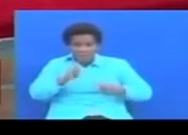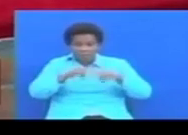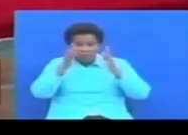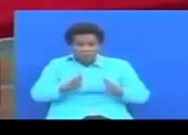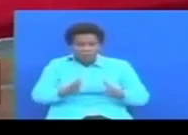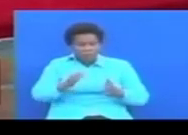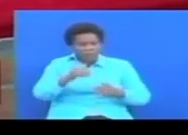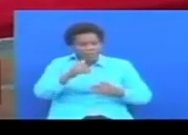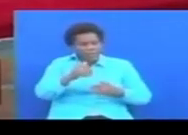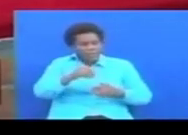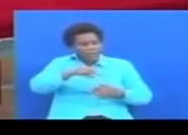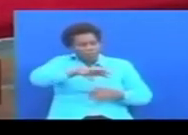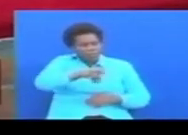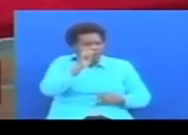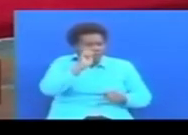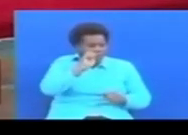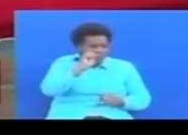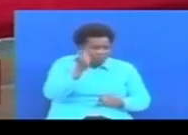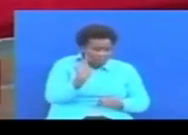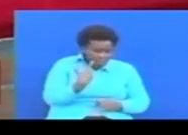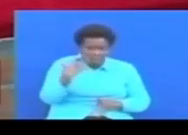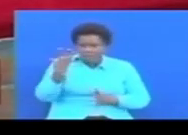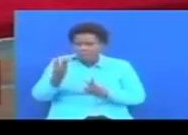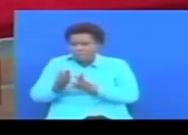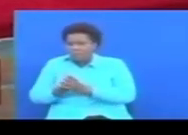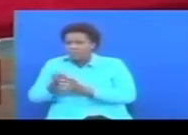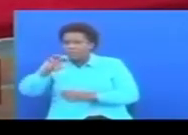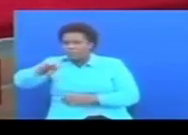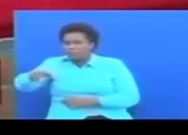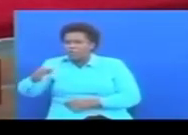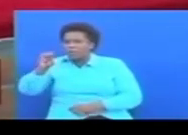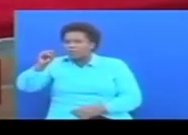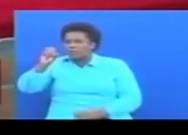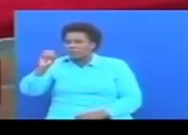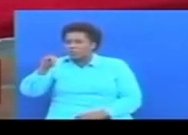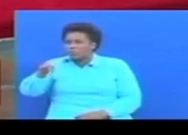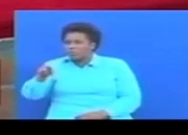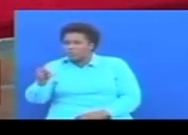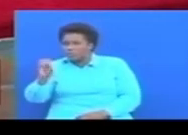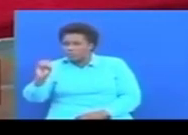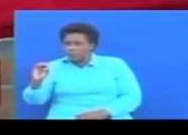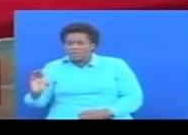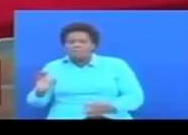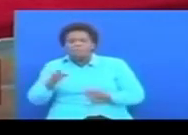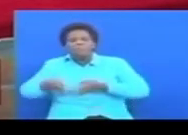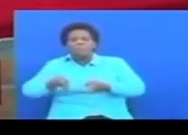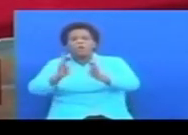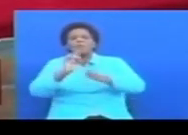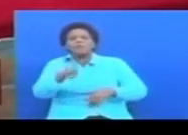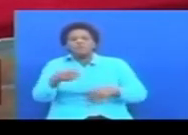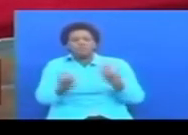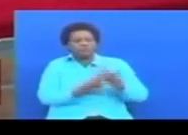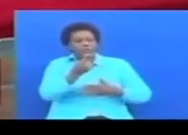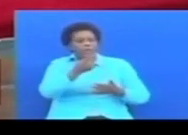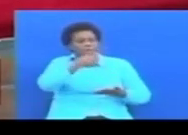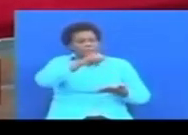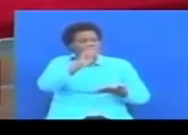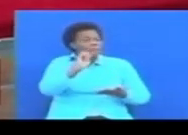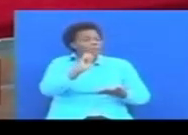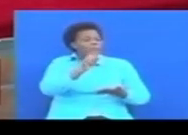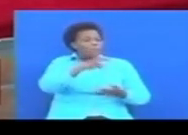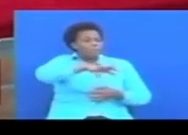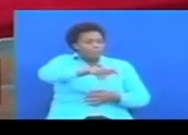na mkoa wa Songwe yameunganishwa kwa barabara ya lami ya Mbeya hadi Tunduma. Mheshimiwa Naibu Spika, hata hivyo,